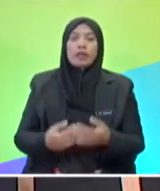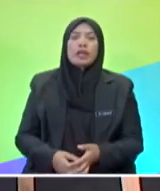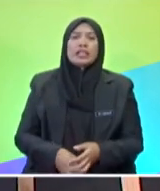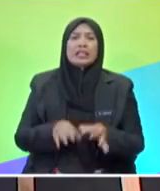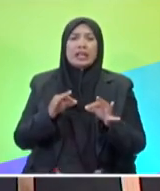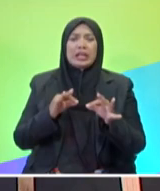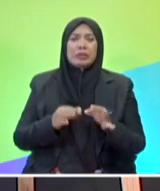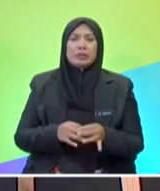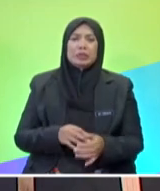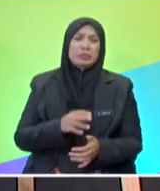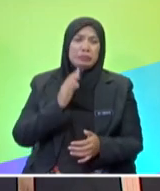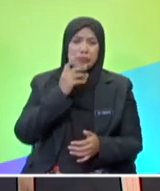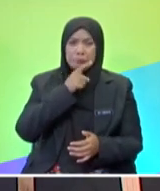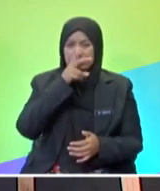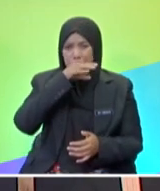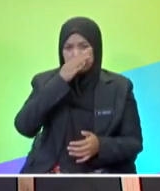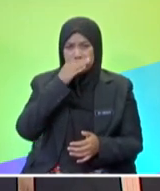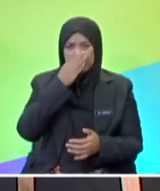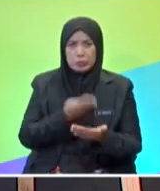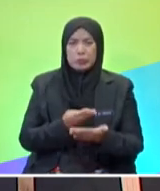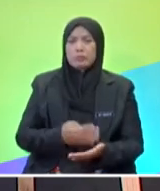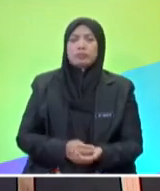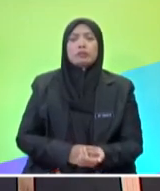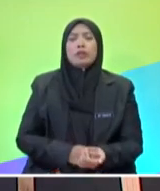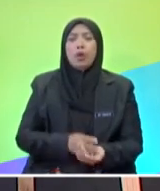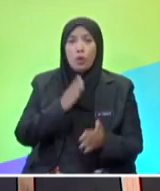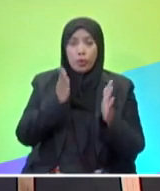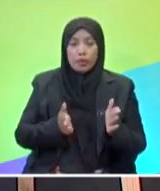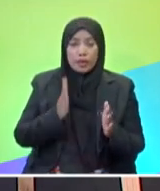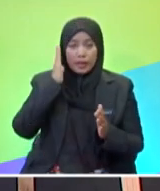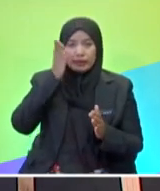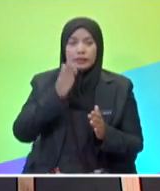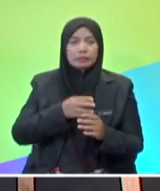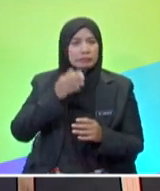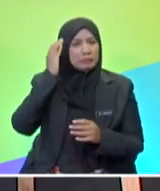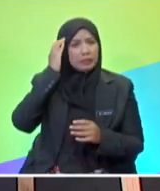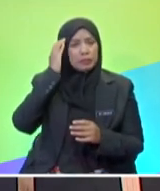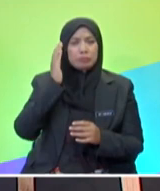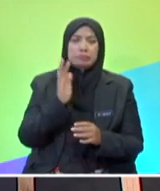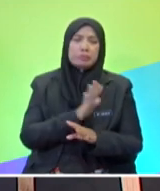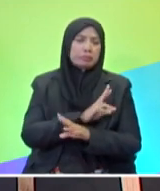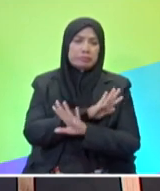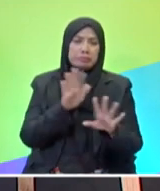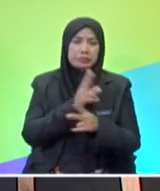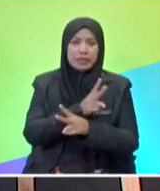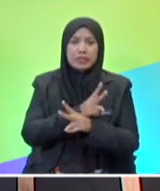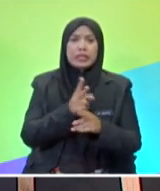pergi sekolah, mesti orang kata, kenapa budak ni berkedut-kedut? Orang akan mindset mesti dia ni tak jaga kebersihan diri